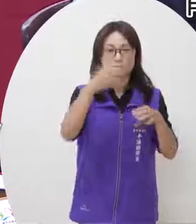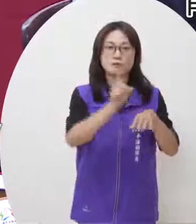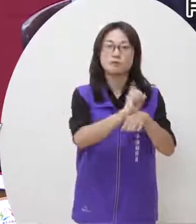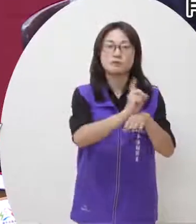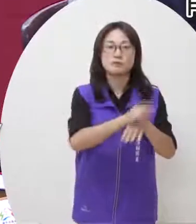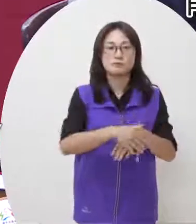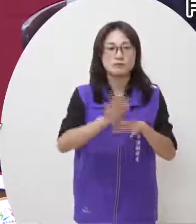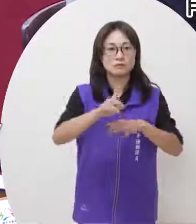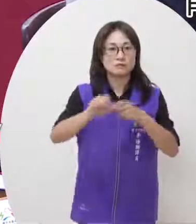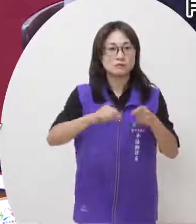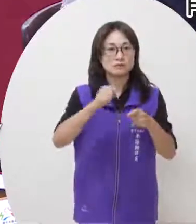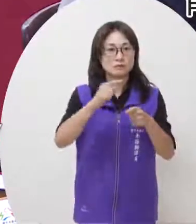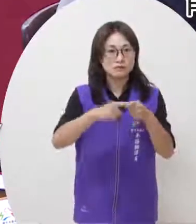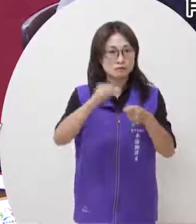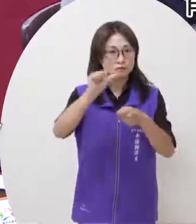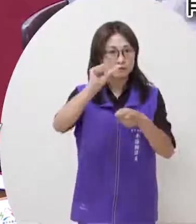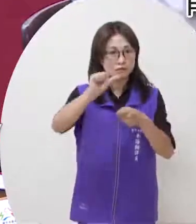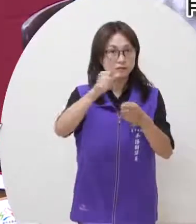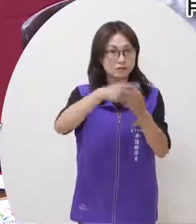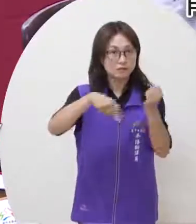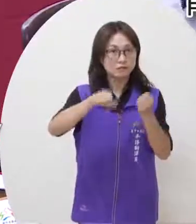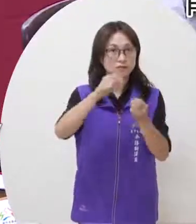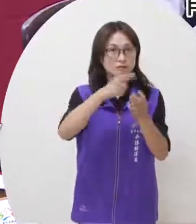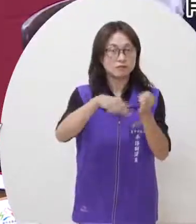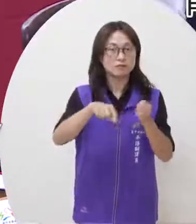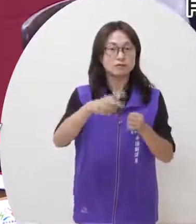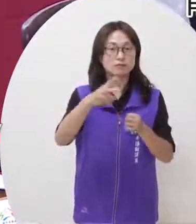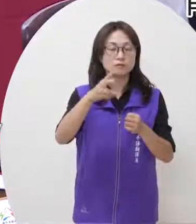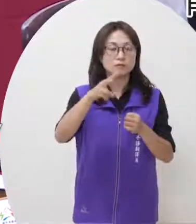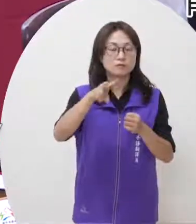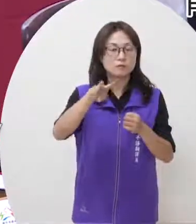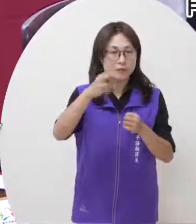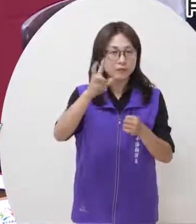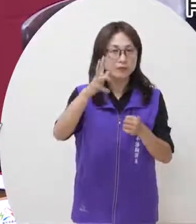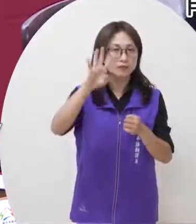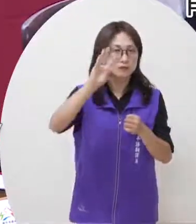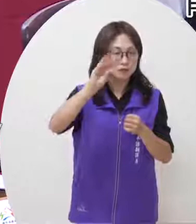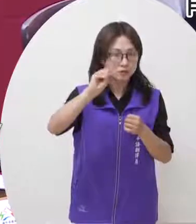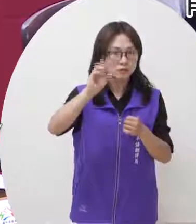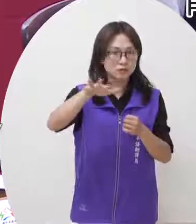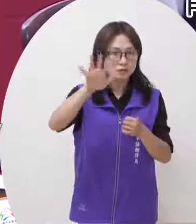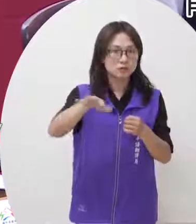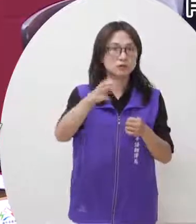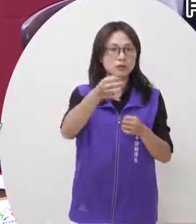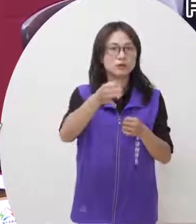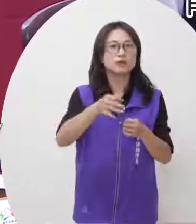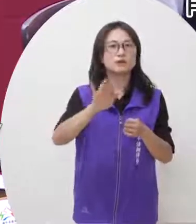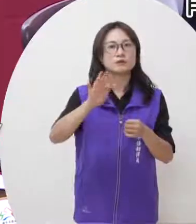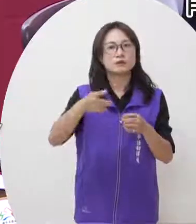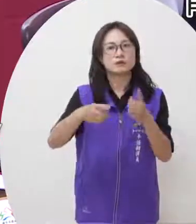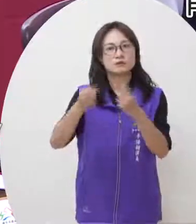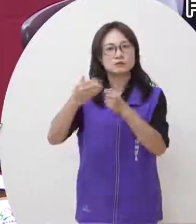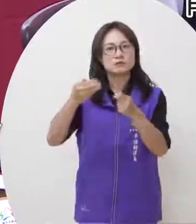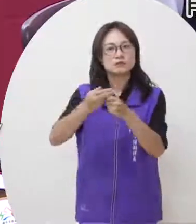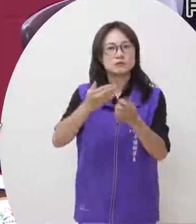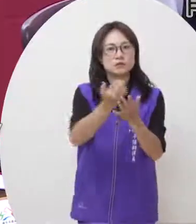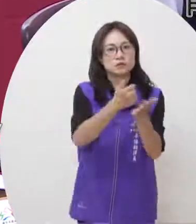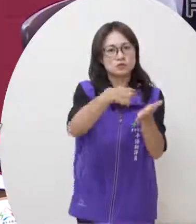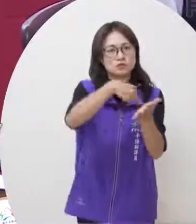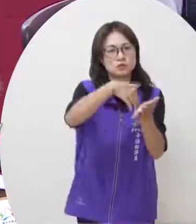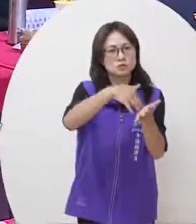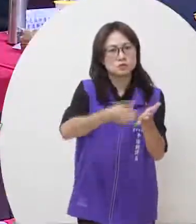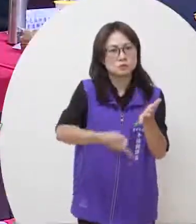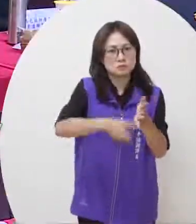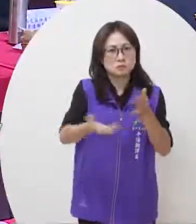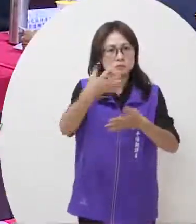5辆，交通部总共是全额补助284万5000元整。那因为未及纳入109年预算，那你请先行垫付。以上的